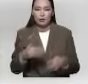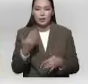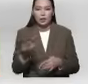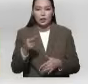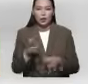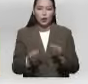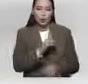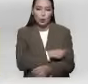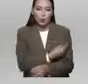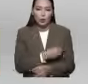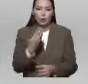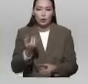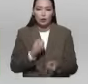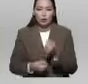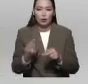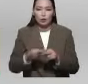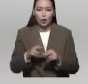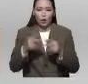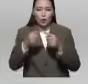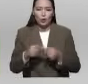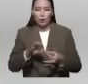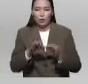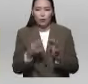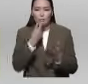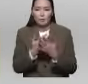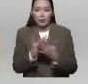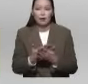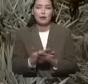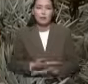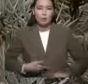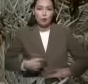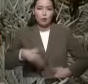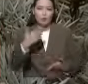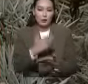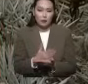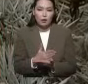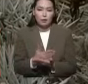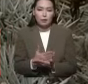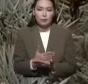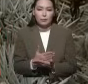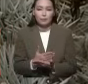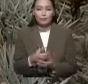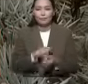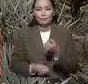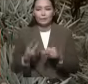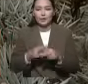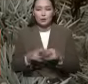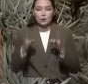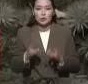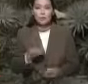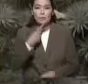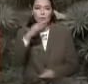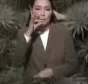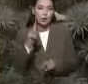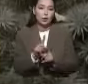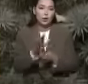медициналық сараптамада зорлықтың анық белгілері, зақымдар белгілі болды. Зорлықтың құрбаны болған бойжеткен құқық қорғау органдарына